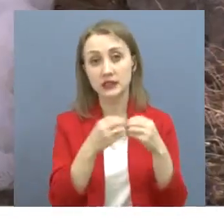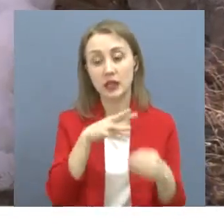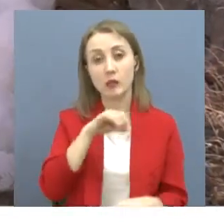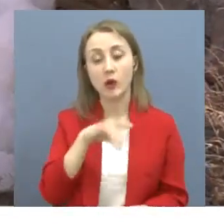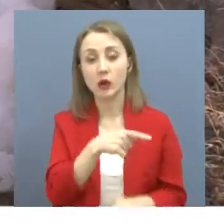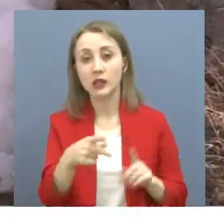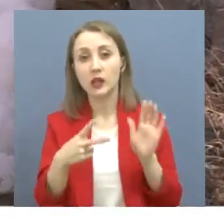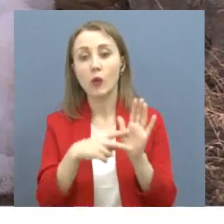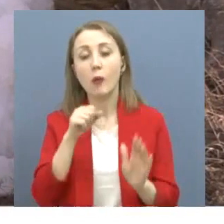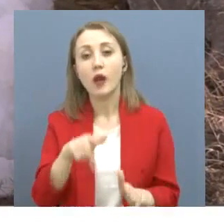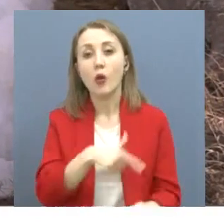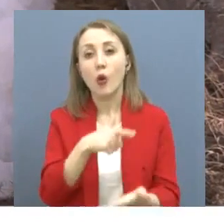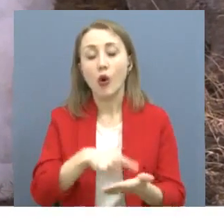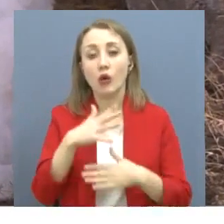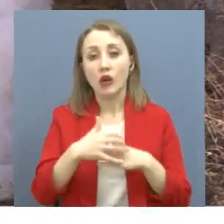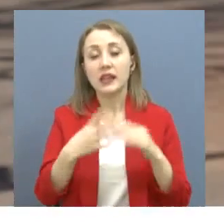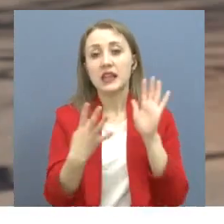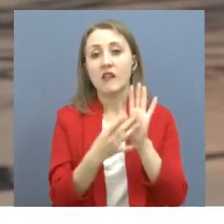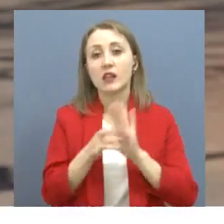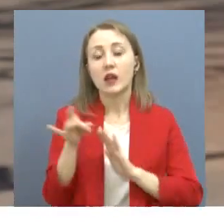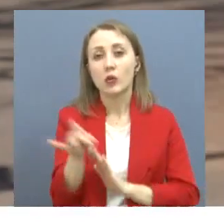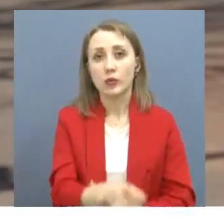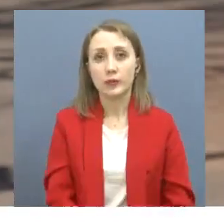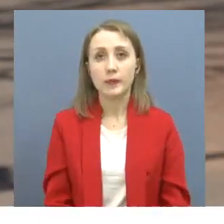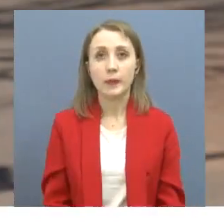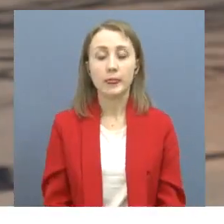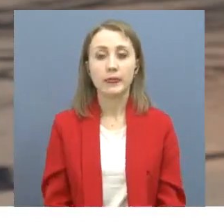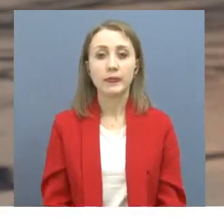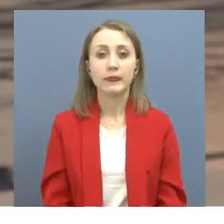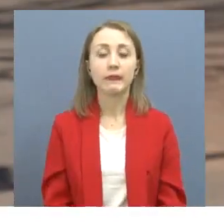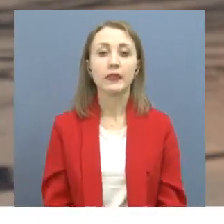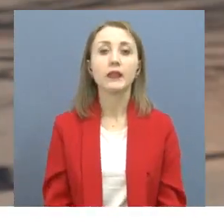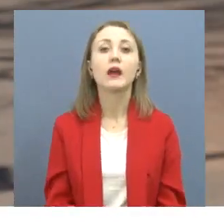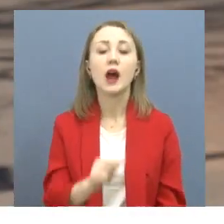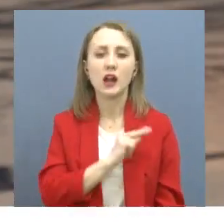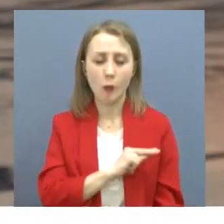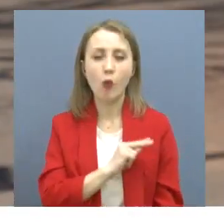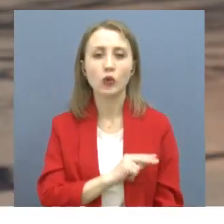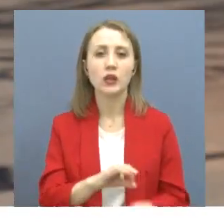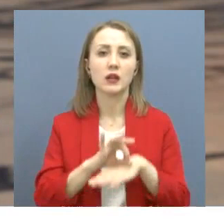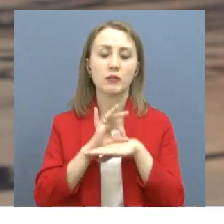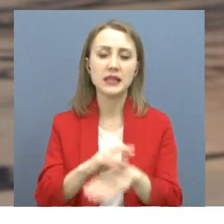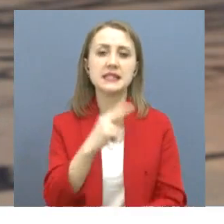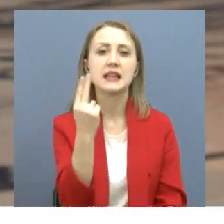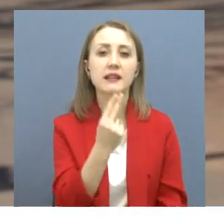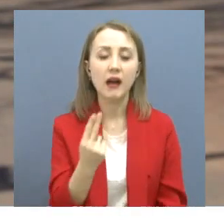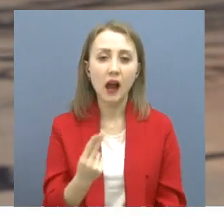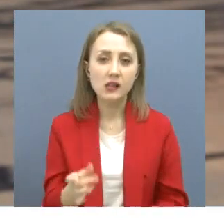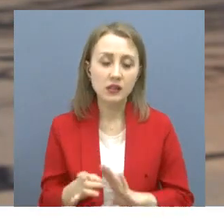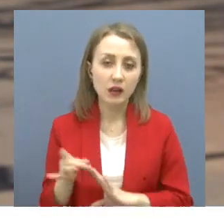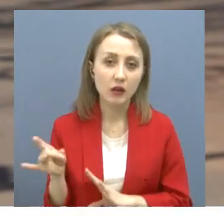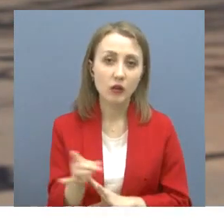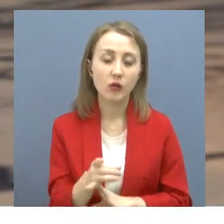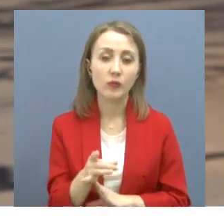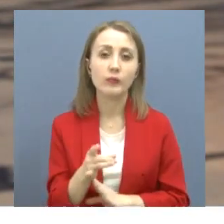по 7 апреля в Кокшетау и 9 районах. Работы проводятся. Активно ведутся противопаводковые работы в Целиноградском районе. В